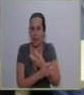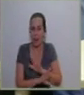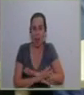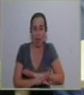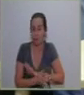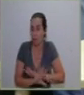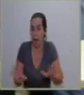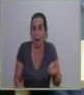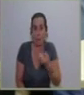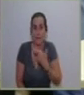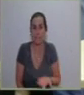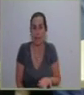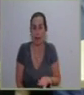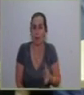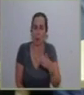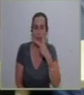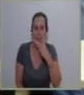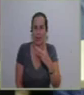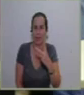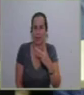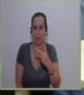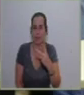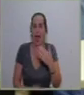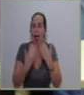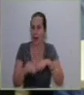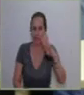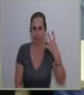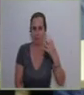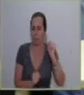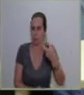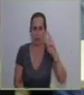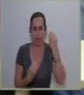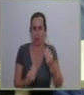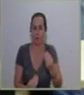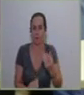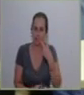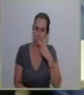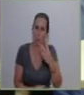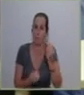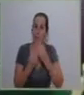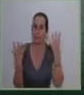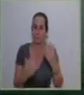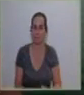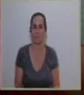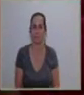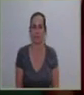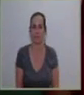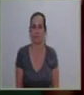פיצה. פיצה. טוב, בוא נראה את הקטע הבא. הקטע הרביעי בטוח יהיה יותר טוב, נכון? מדהים. תראו.